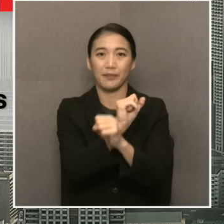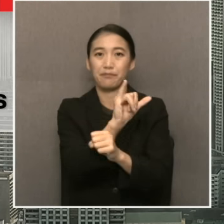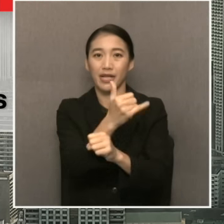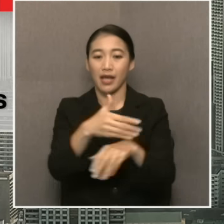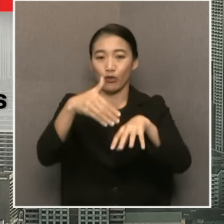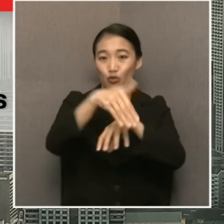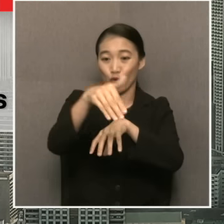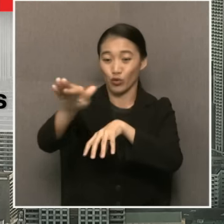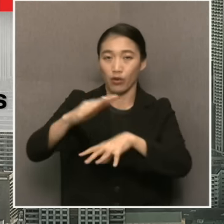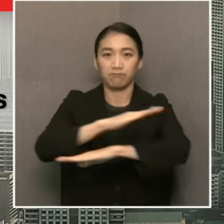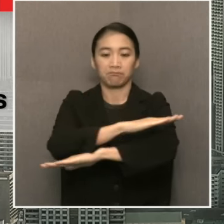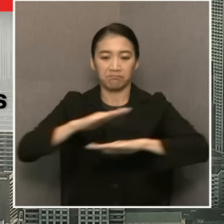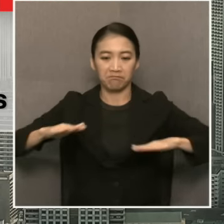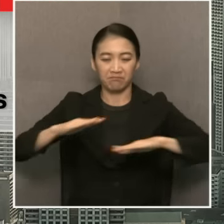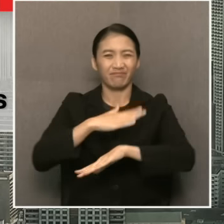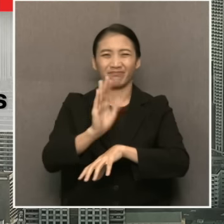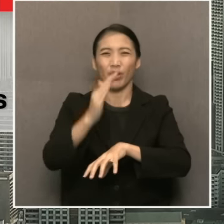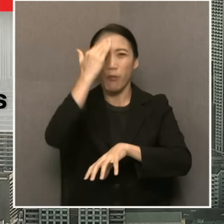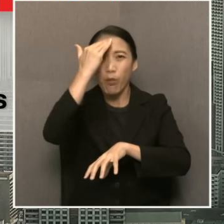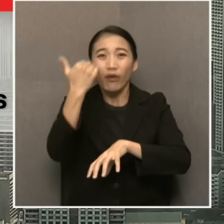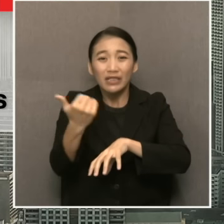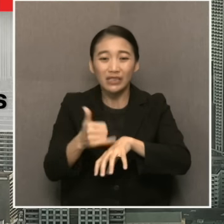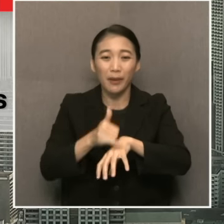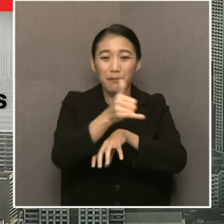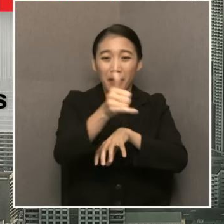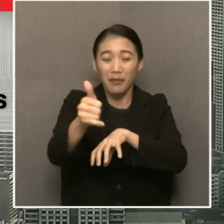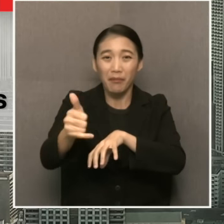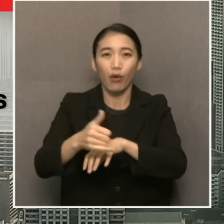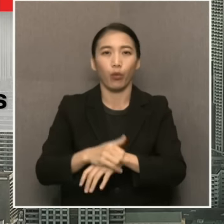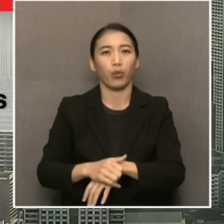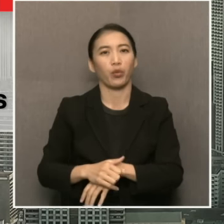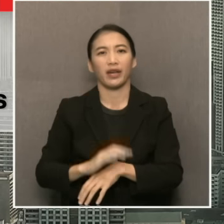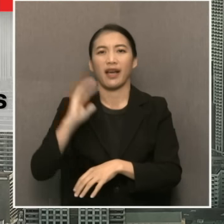ลางแจ้งสาเหตุส่วนหนึ่งมาจากช่วงนี้อากาศปิดค่ะทำให้เกิด